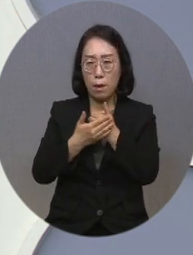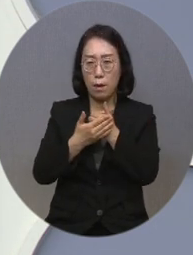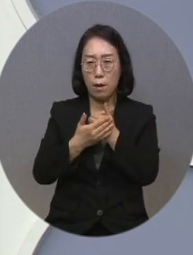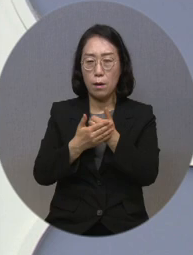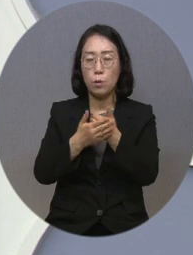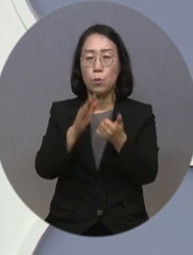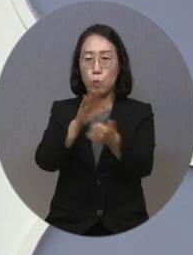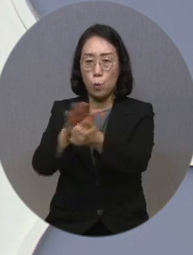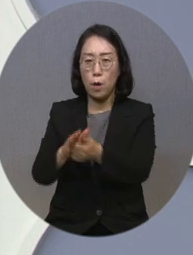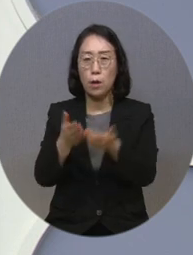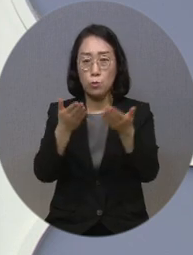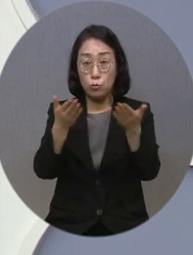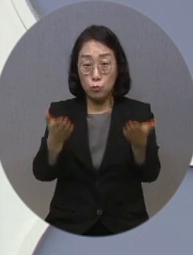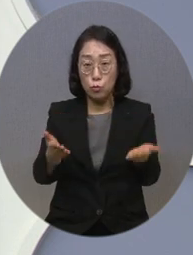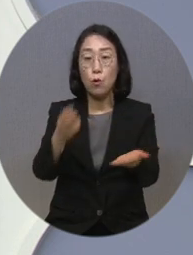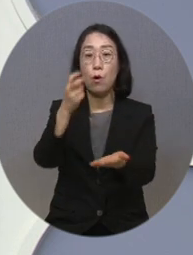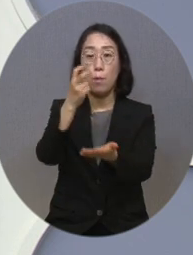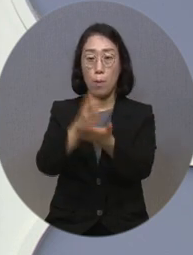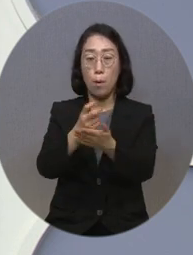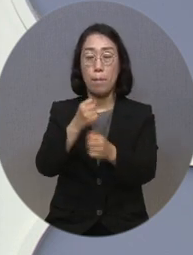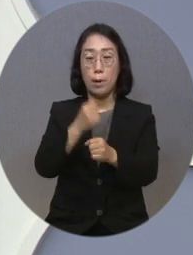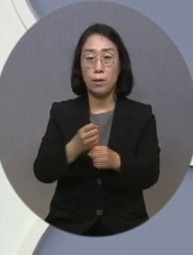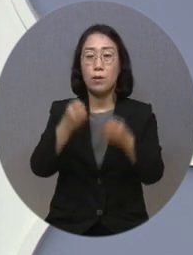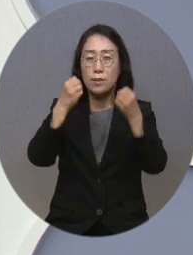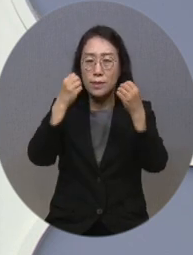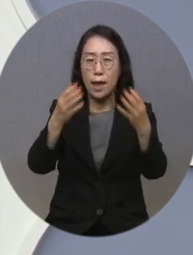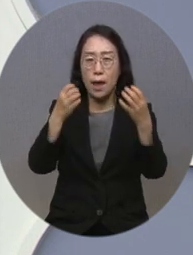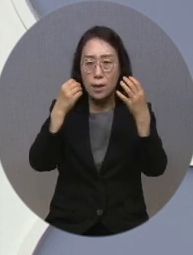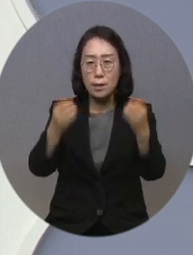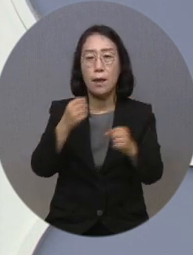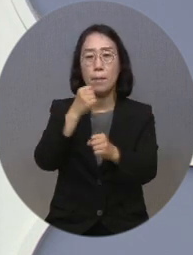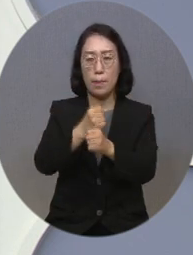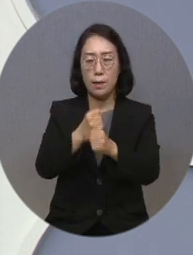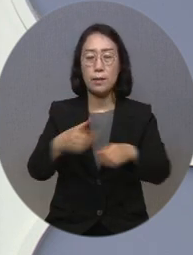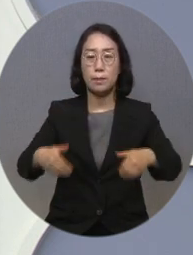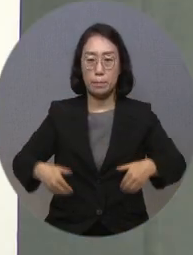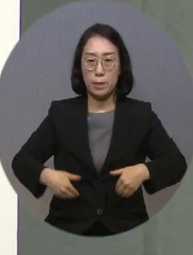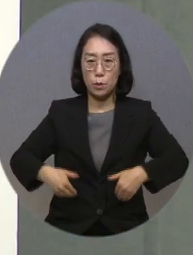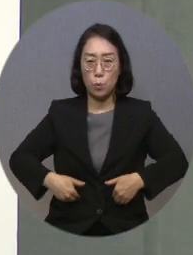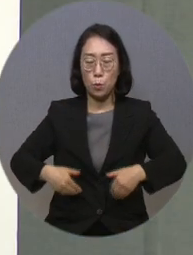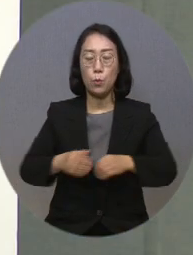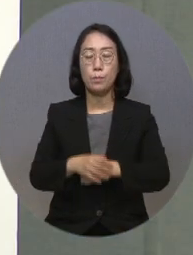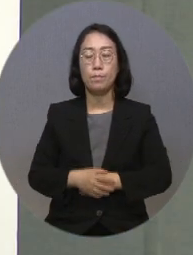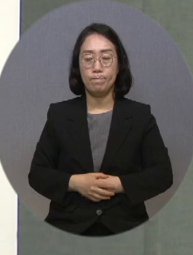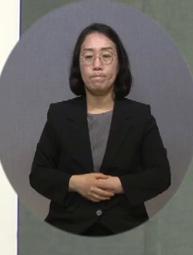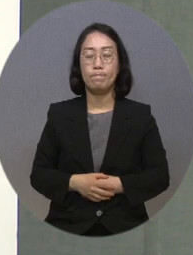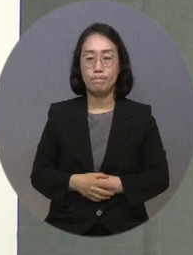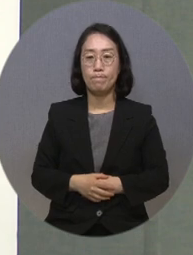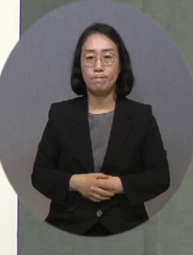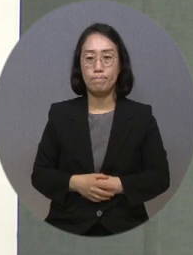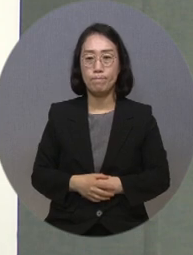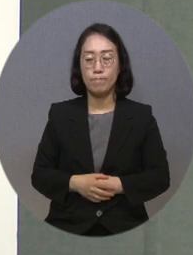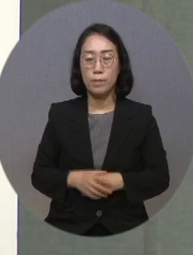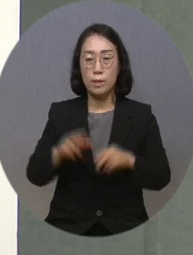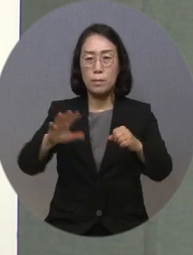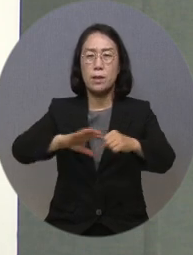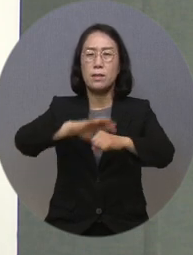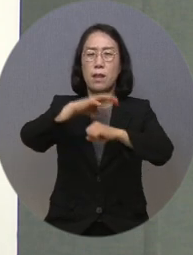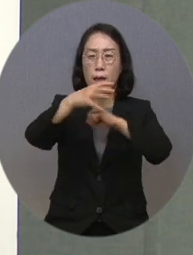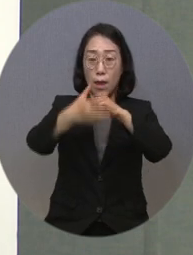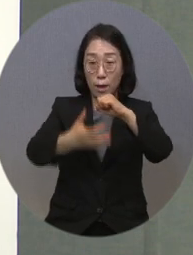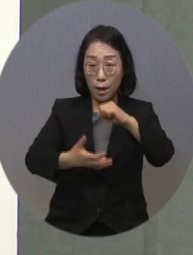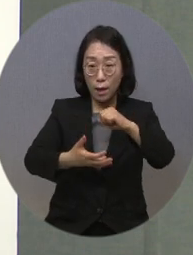이렇게 제도적 보완을 새 정부에서 좀 해나갔으면 좋겠다 이런 생각을 갖고 있습니다. 네. 지금 전